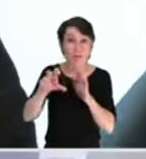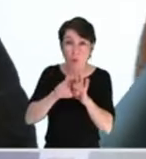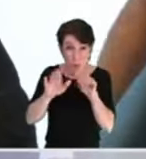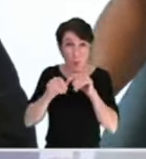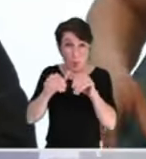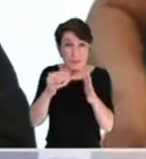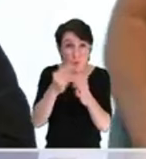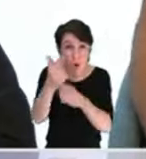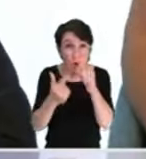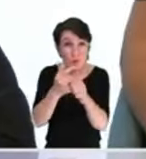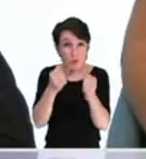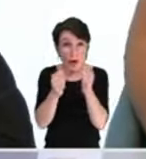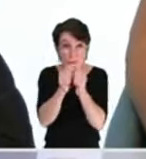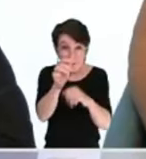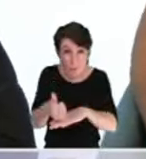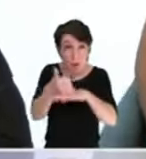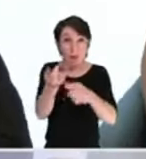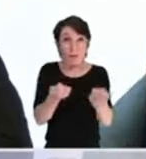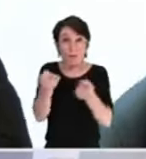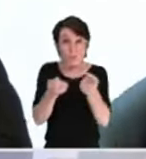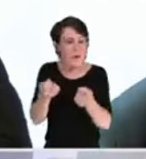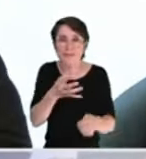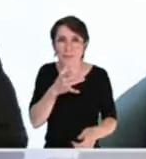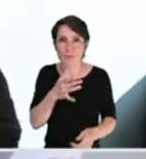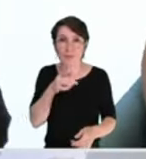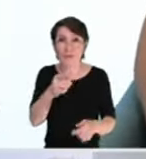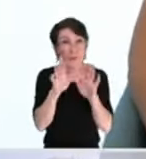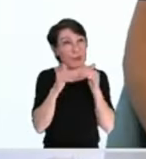affaires. C'est pas possible. Ça vous fait sourire, mais moi non.